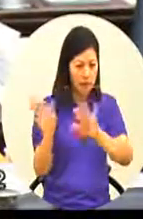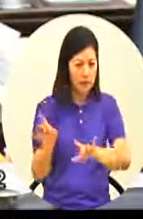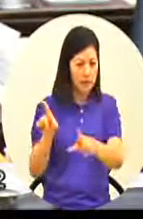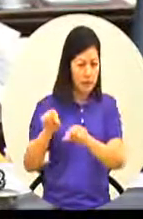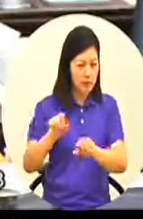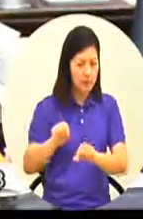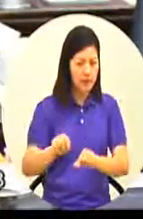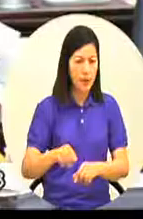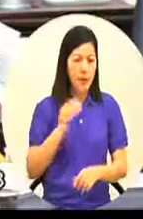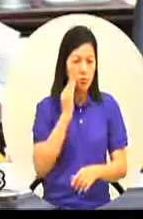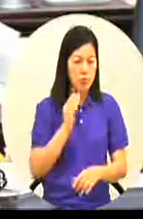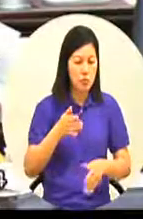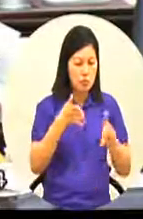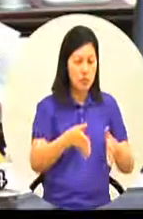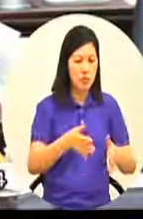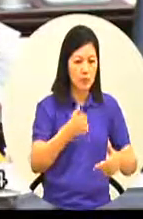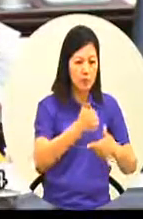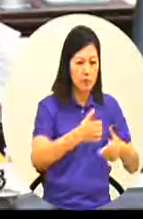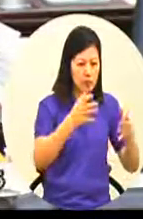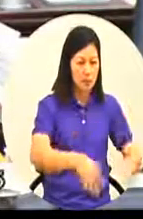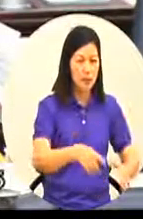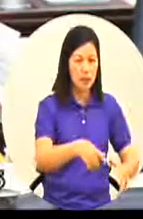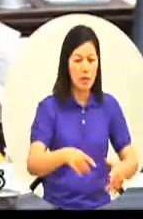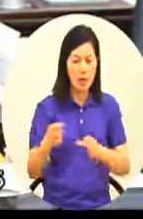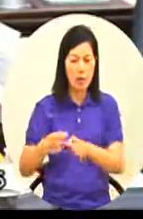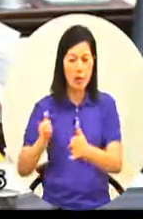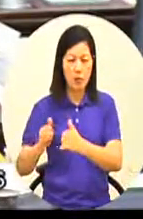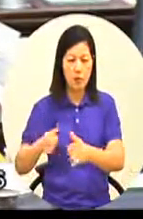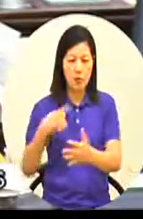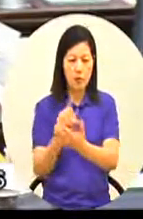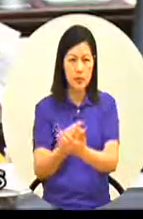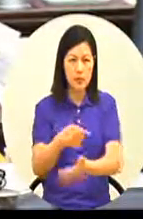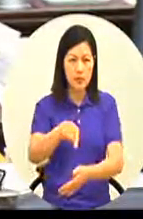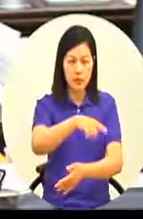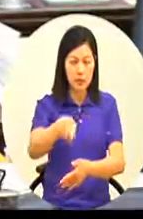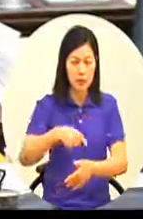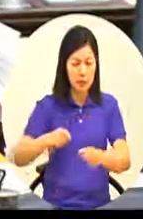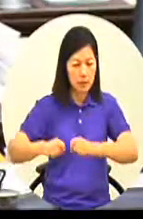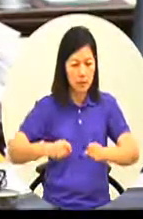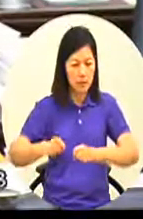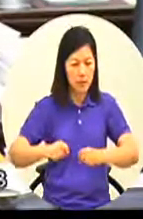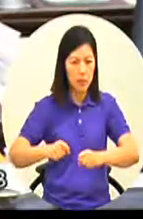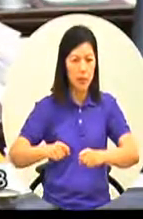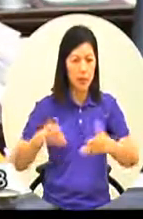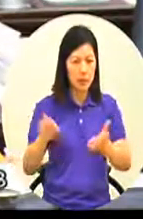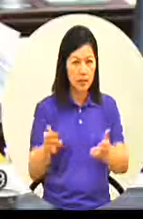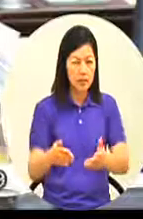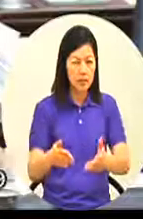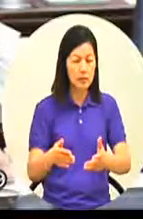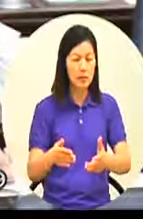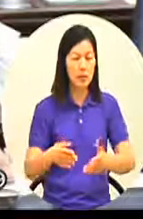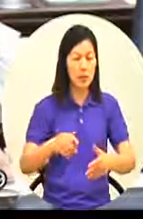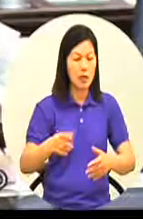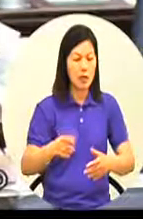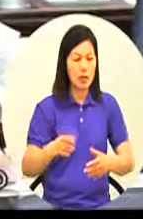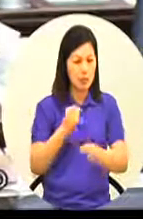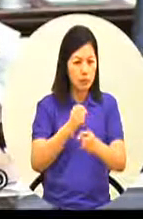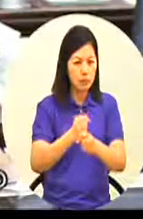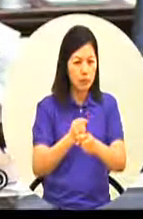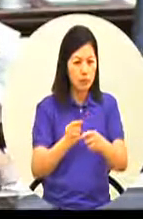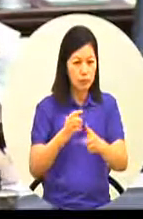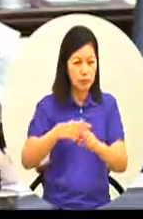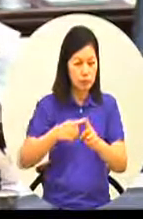建设案的部分，那透过公民的参与，透过这样的排序，让他的政策建设的执行率更高了。好，谢谢，谢